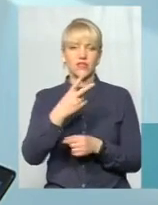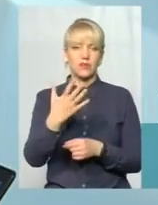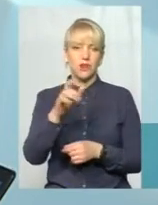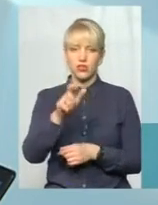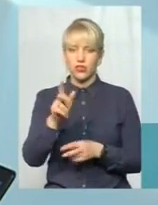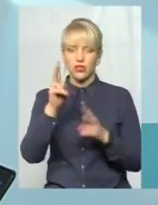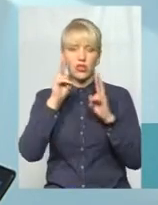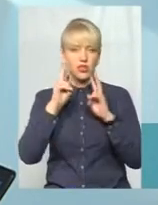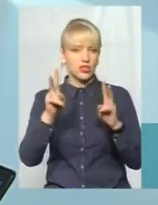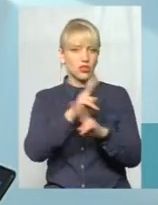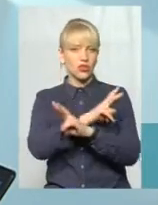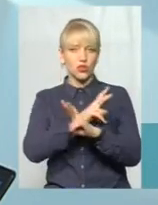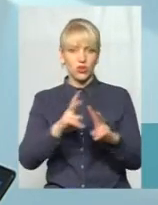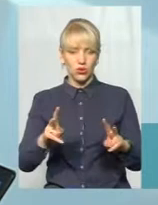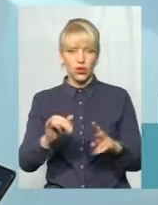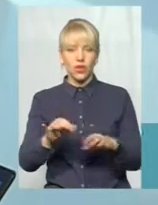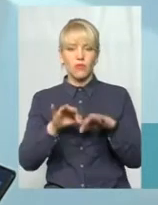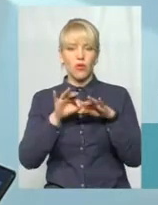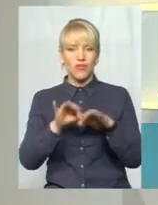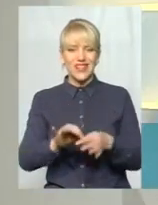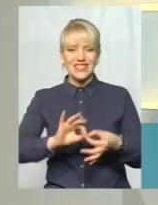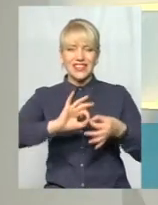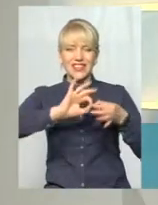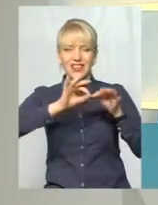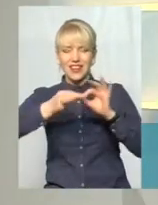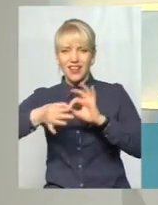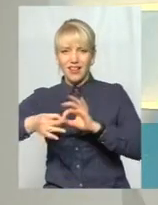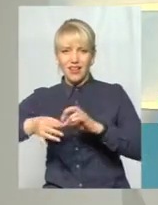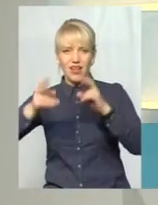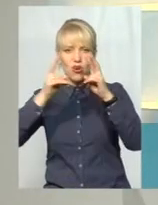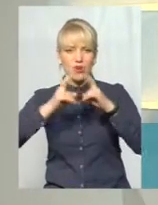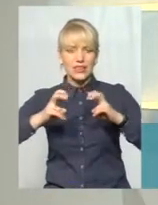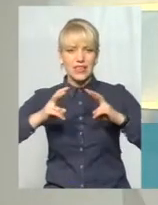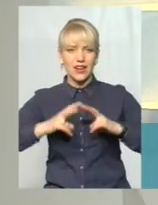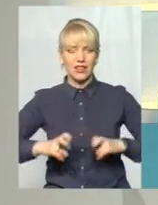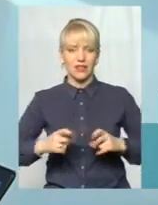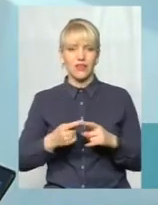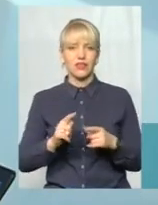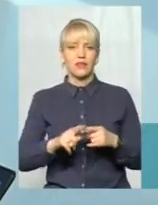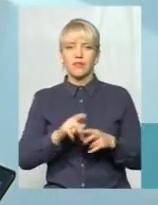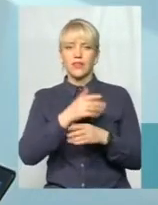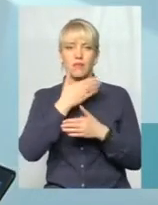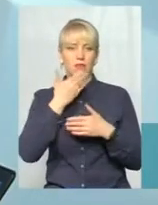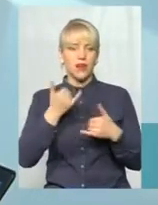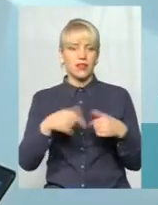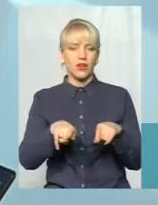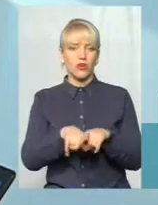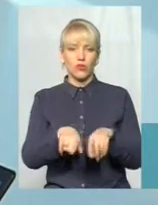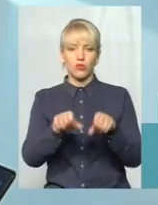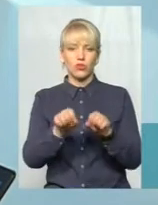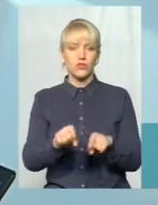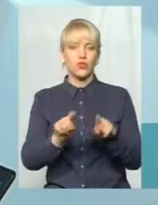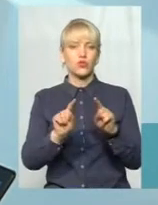Тим більше провести більш детальне розслідування чи більш детальну якусь інформацію також немає можливості. Чому? Тому